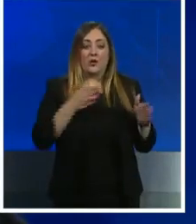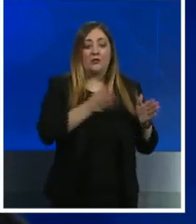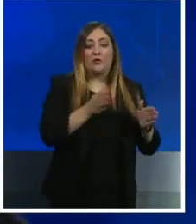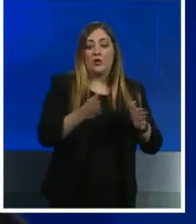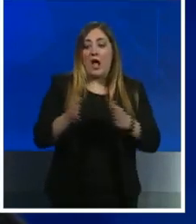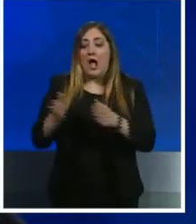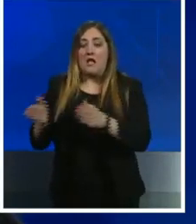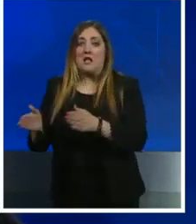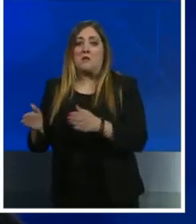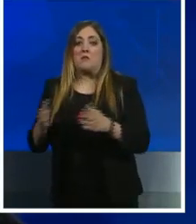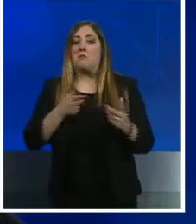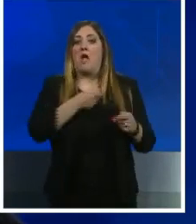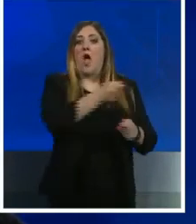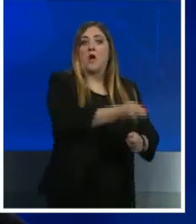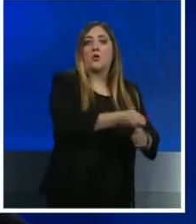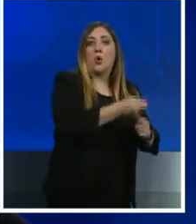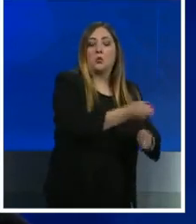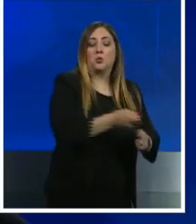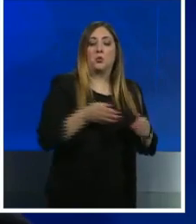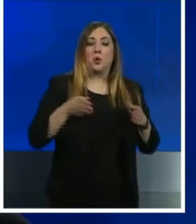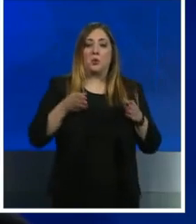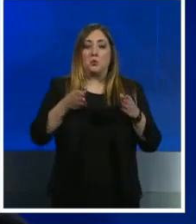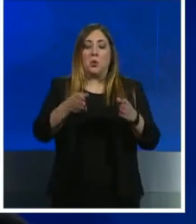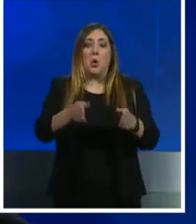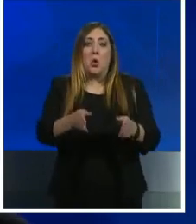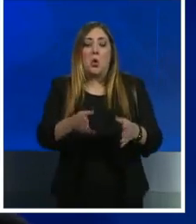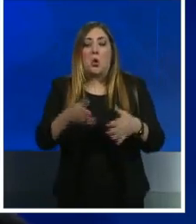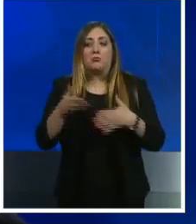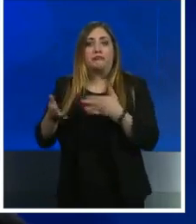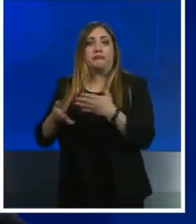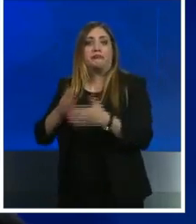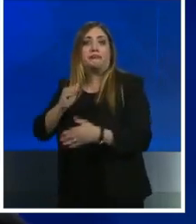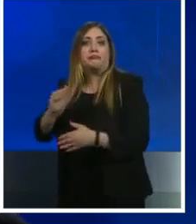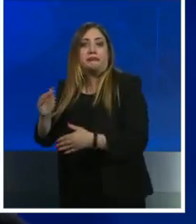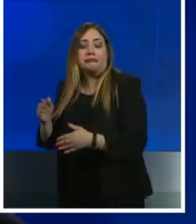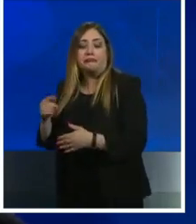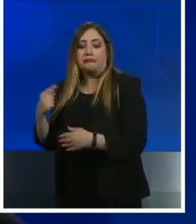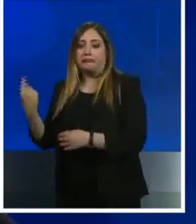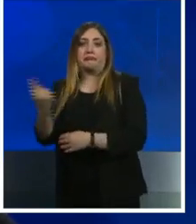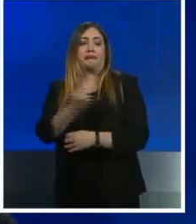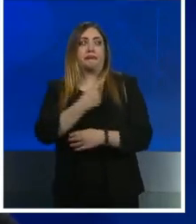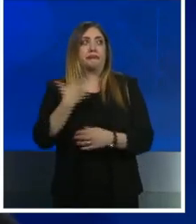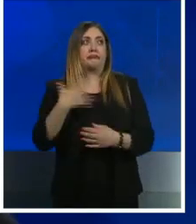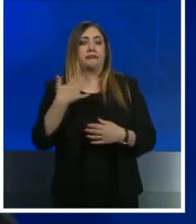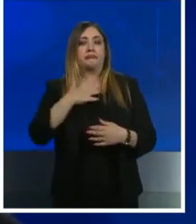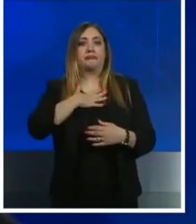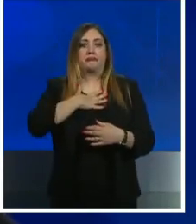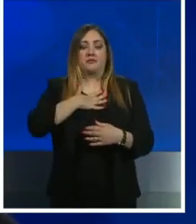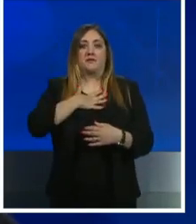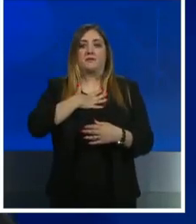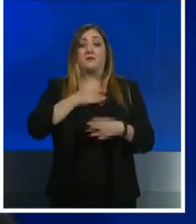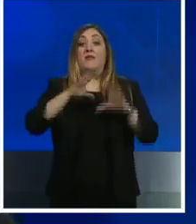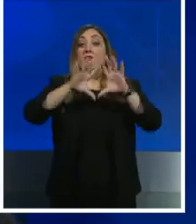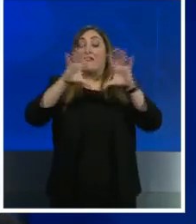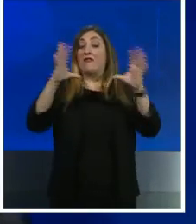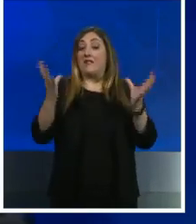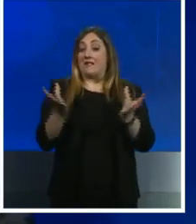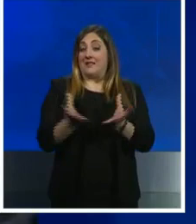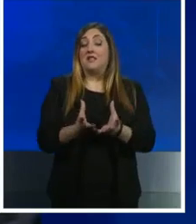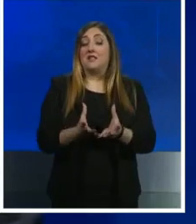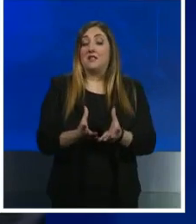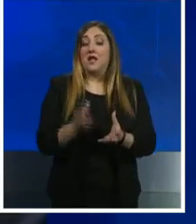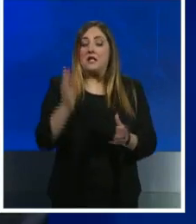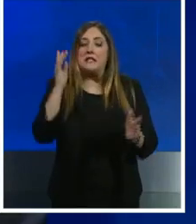kif l-agrikoltura, jekk kif it-toroq, f'kull ħaġa li hawn madwarna. Fid-dinja, matul l-aħħar statistika